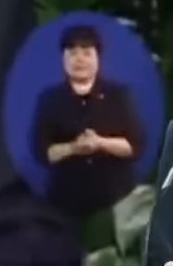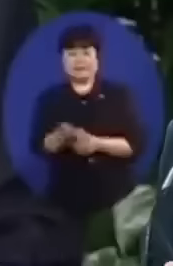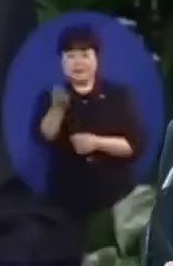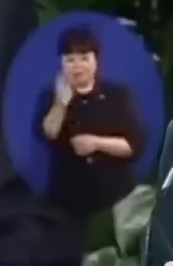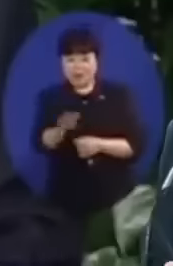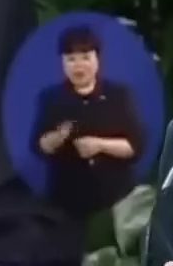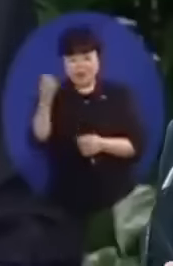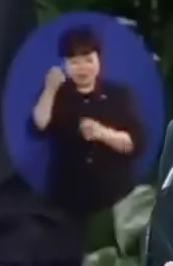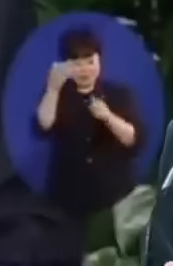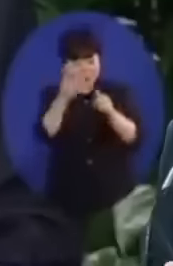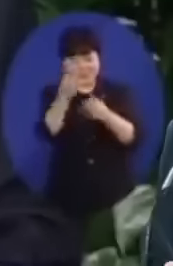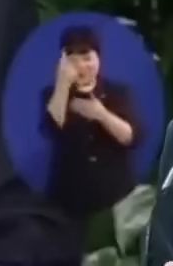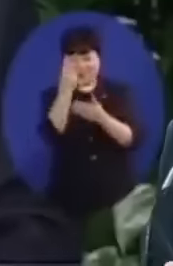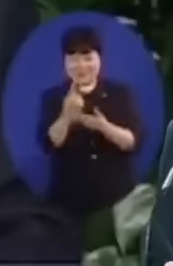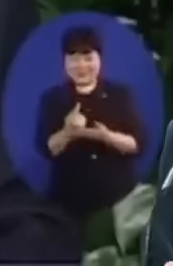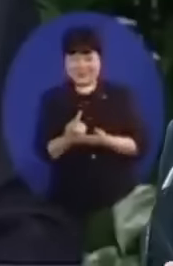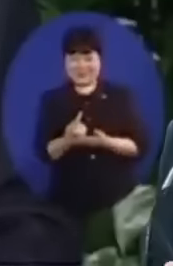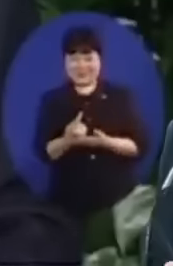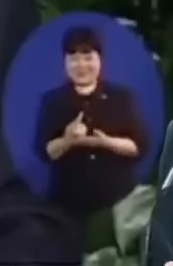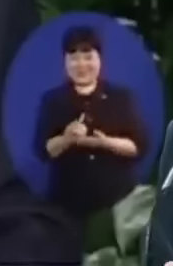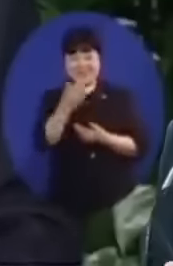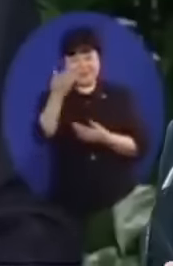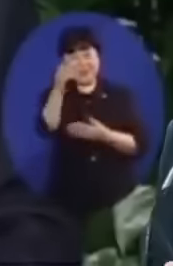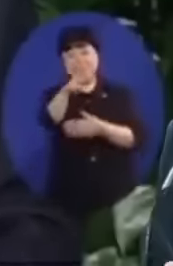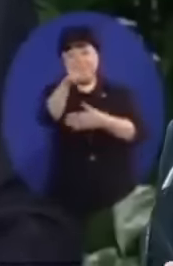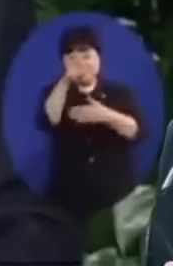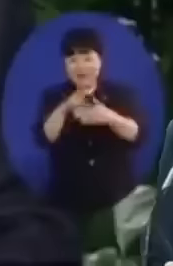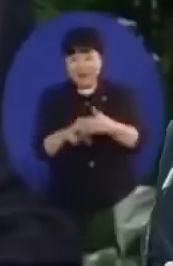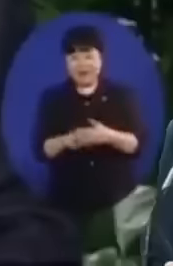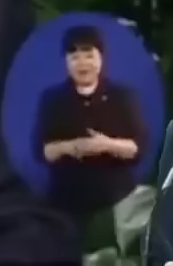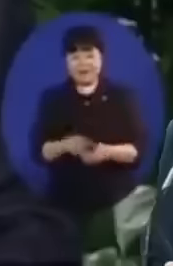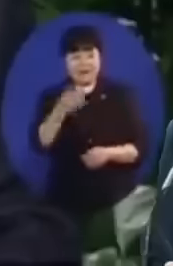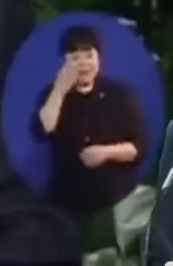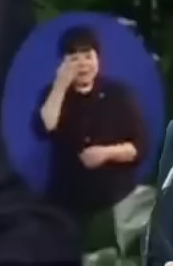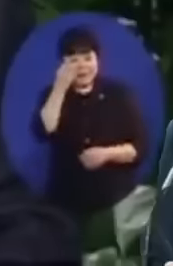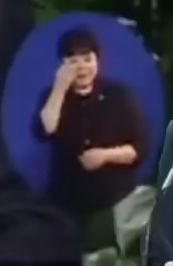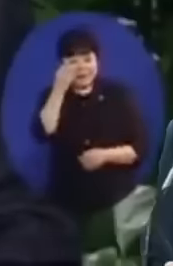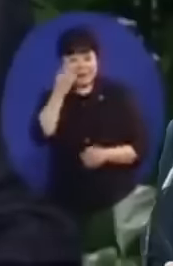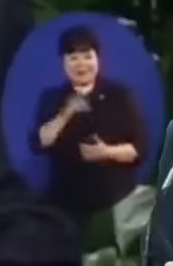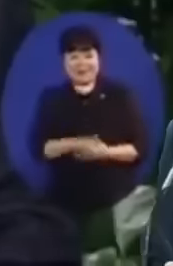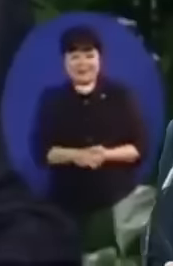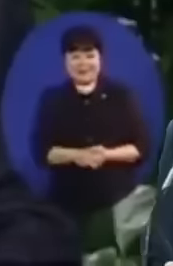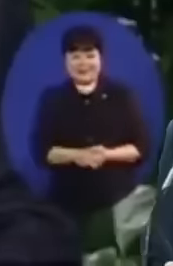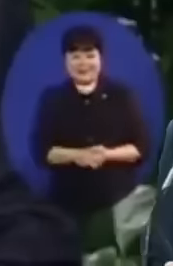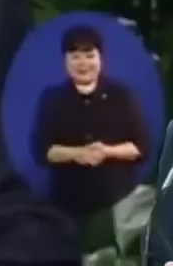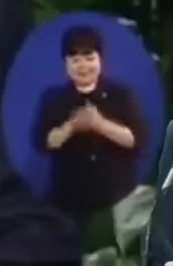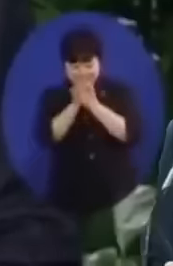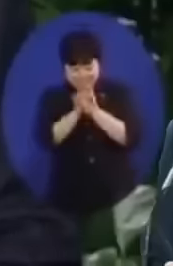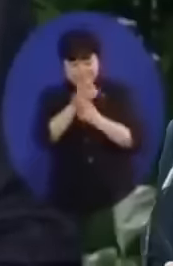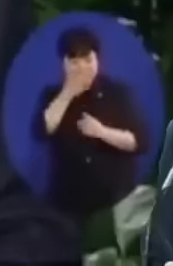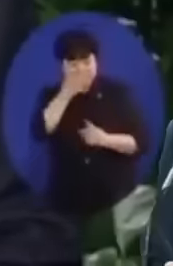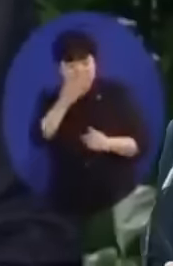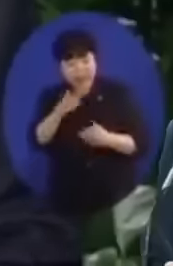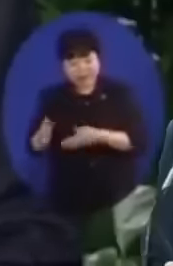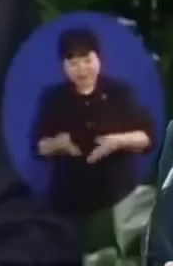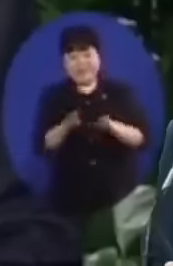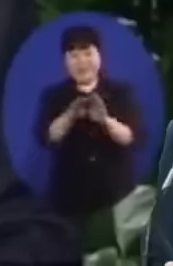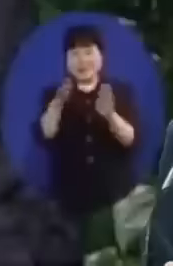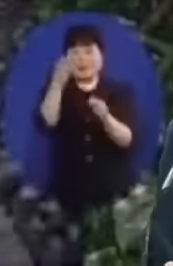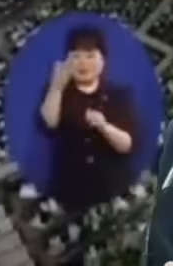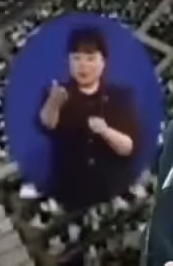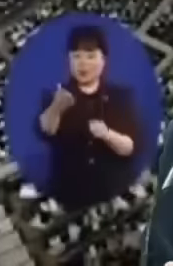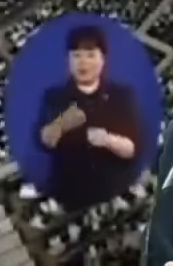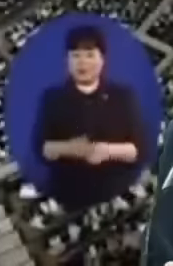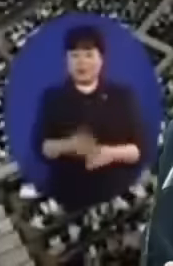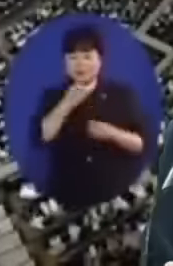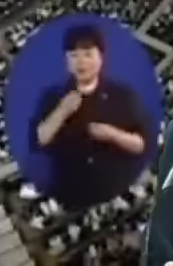그러면 성령이 오셔서 여러분 마음속에 희한하게 기도할 수 있는 길을 열어주시고